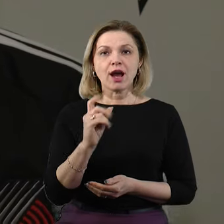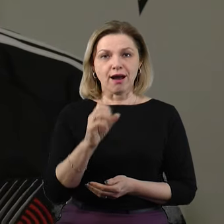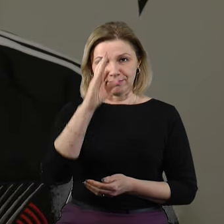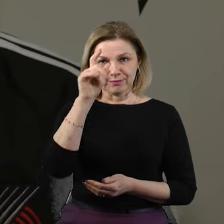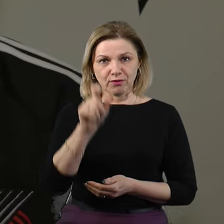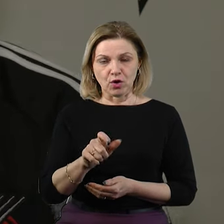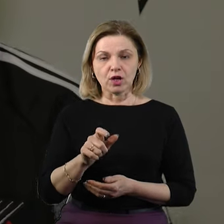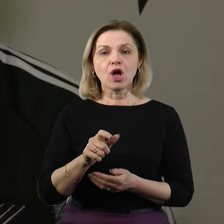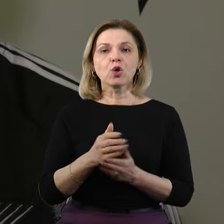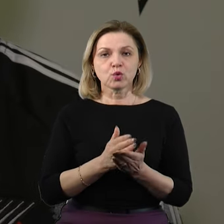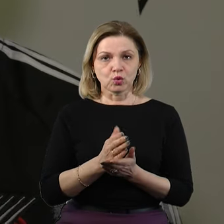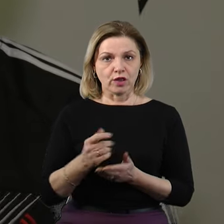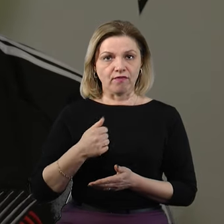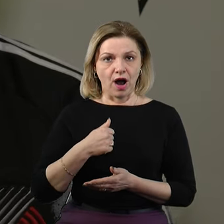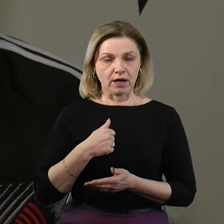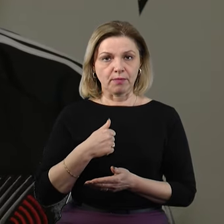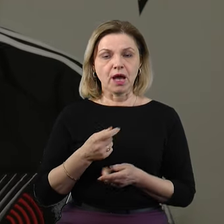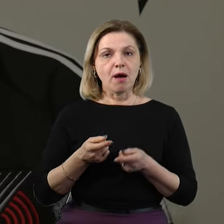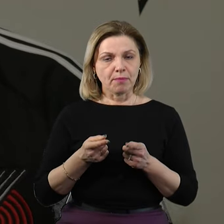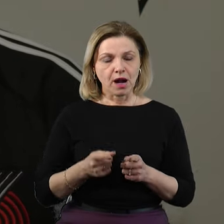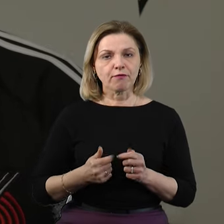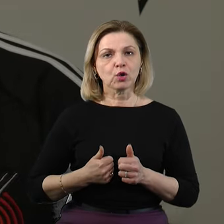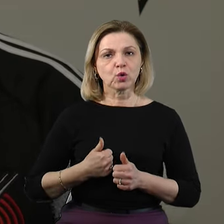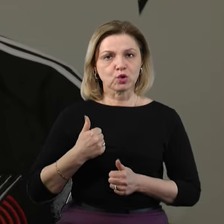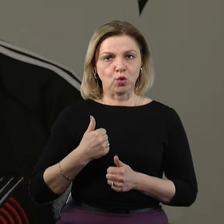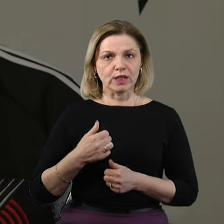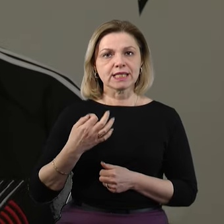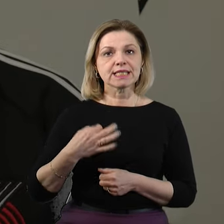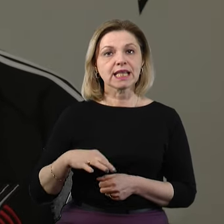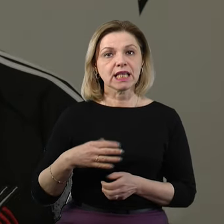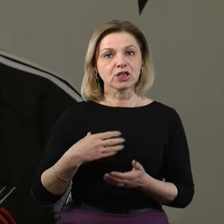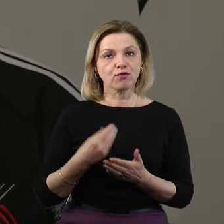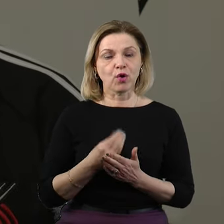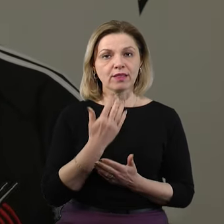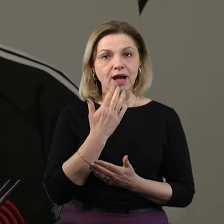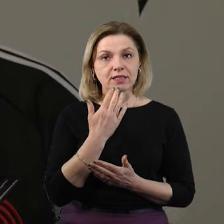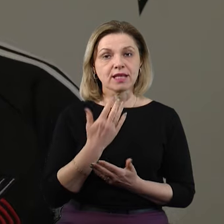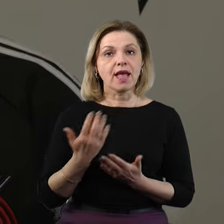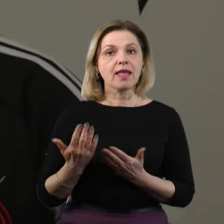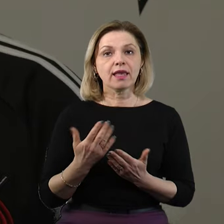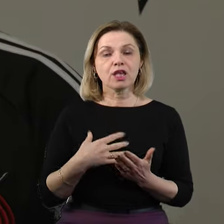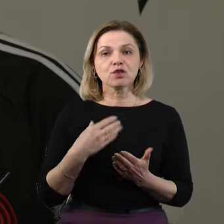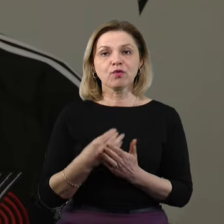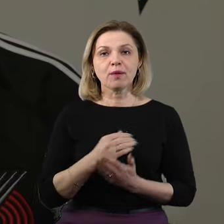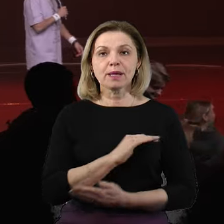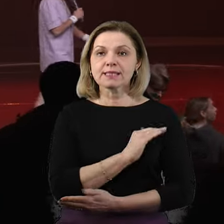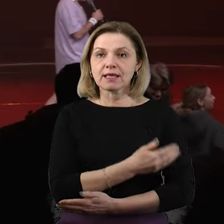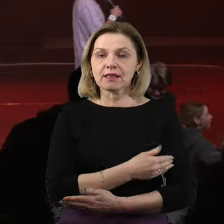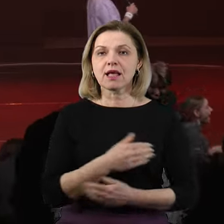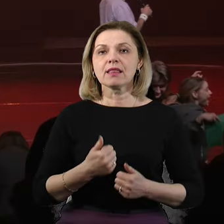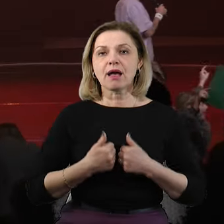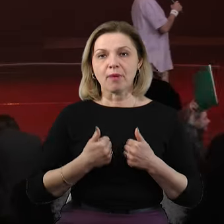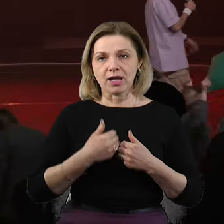кракені і ну це справді достойні достойні сини своєї нації які всіми силами ну намагаються